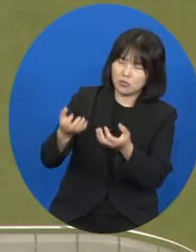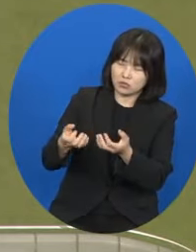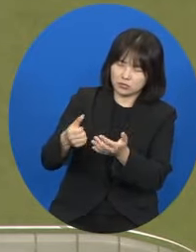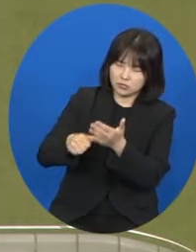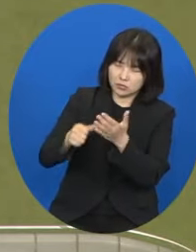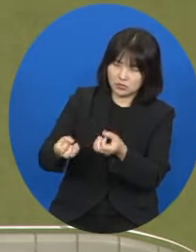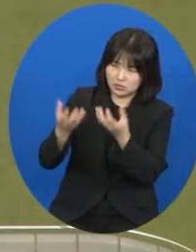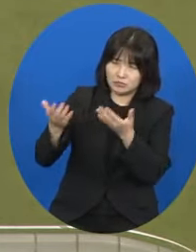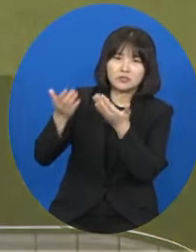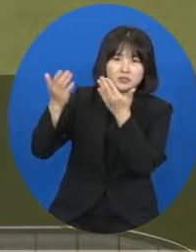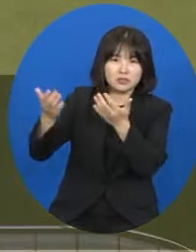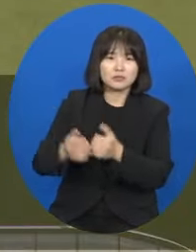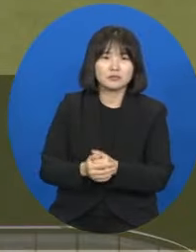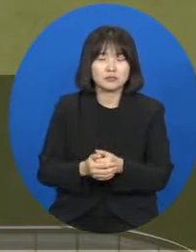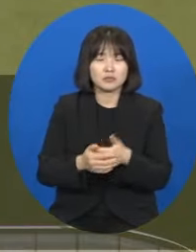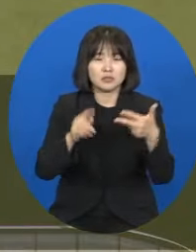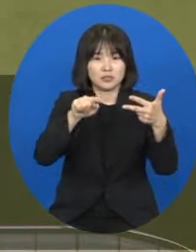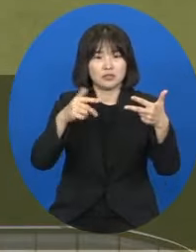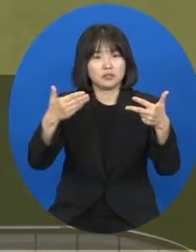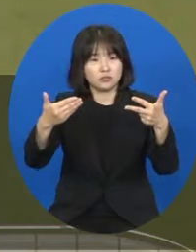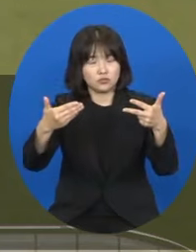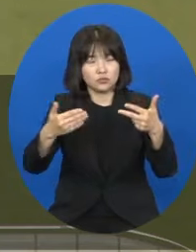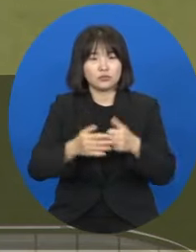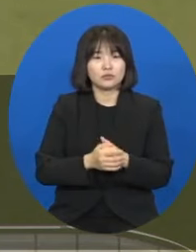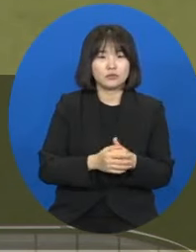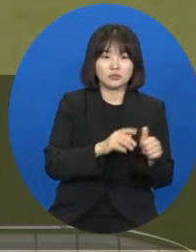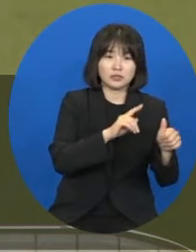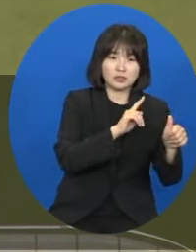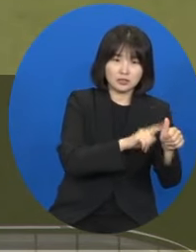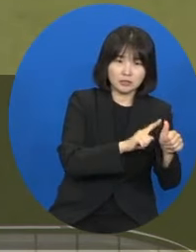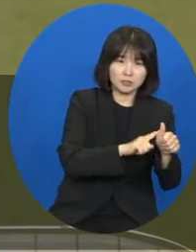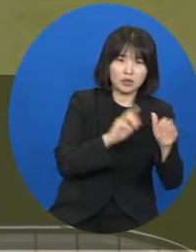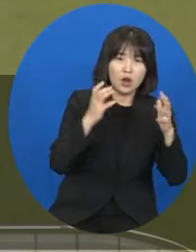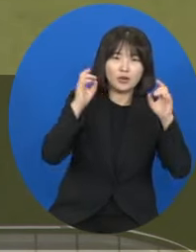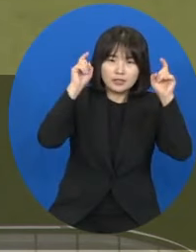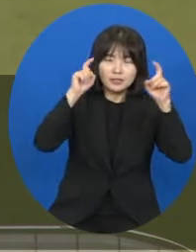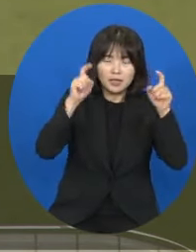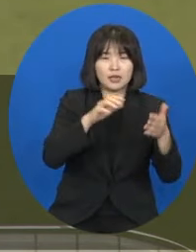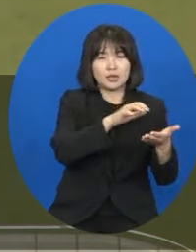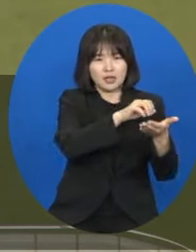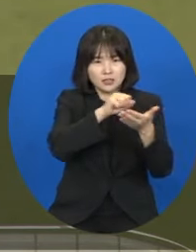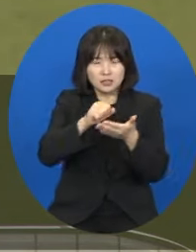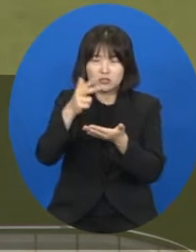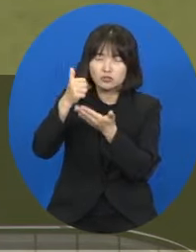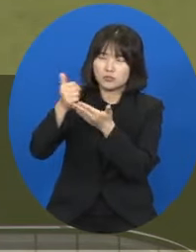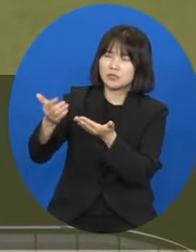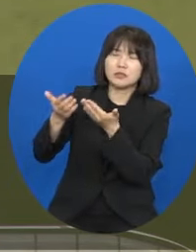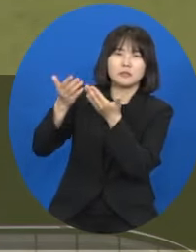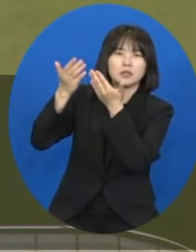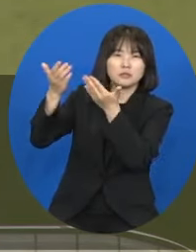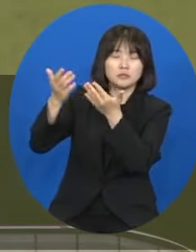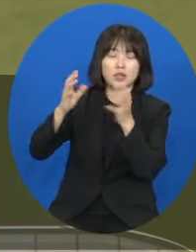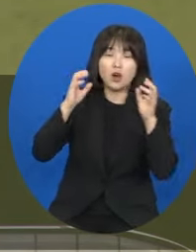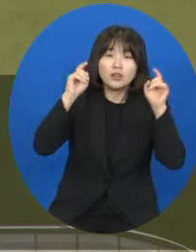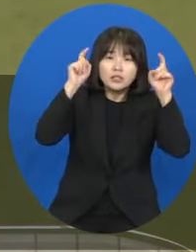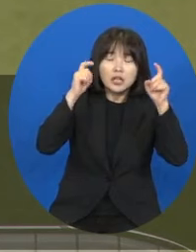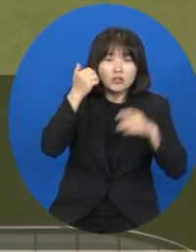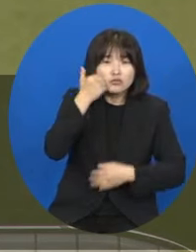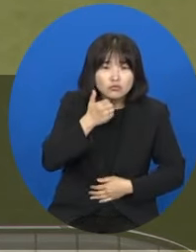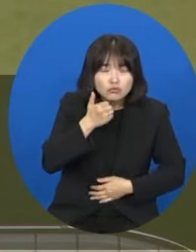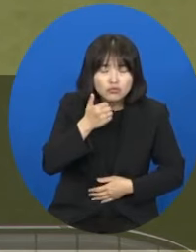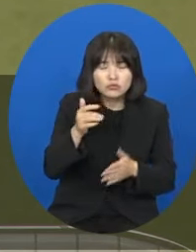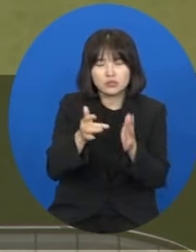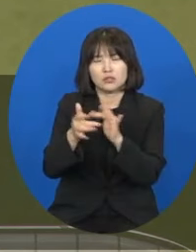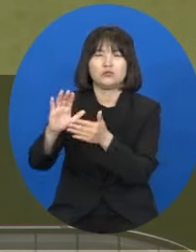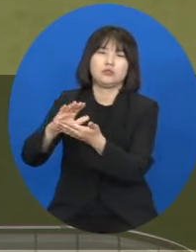바칩니다. 9절 보십시오. 사무엘이 젖먹은 어린 양을 한 마리 가져다가 주님께 바칩니다. 이 어린 양을 누구를 상징하는 거예요? 예수